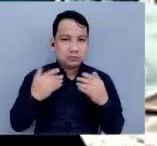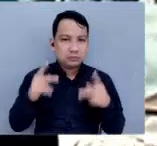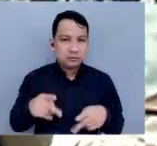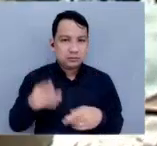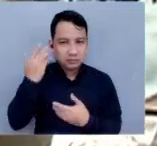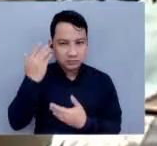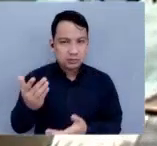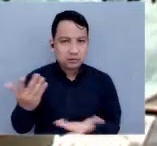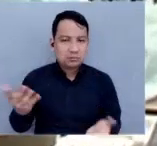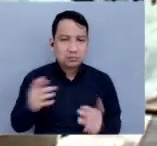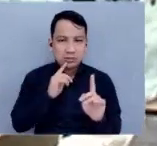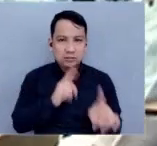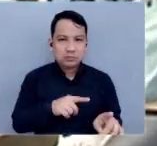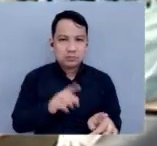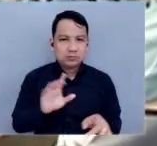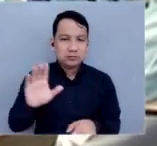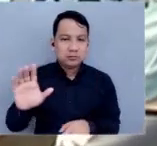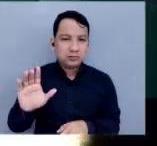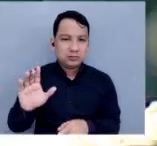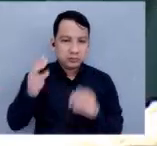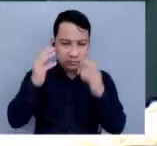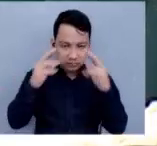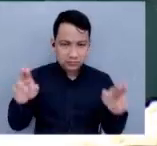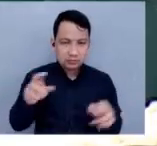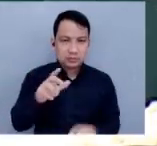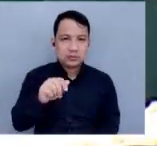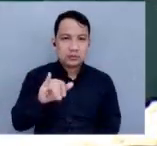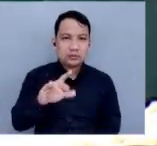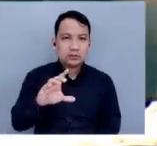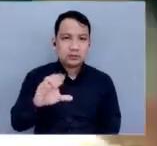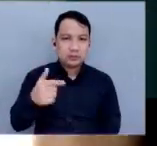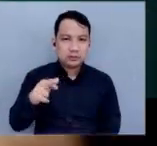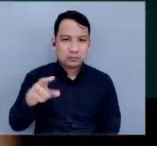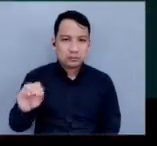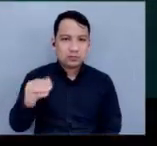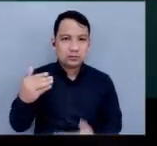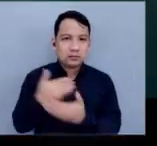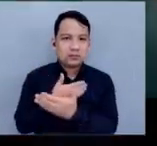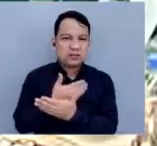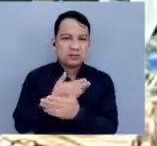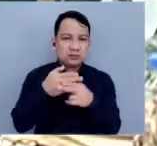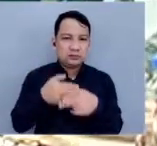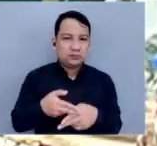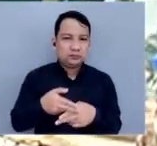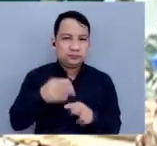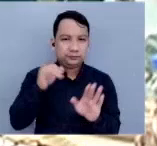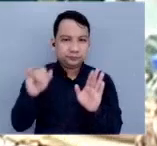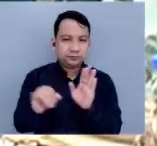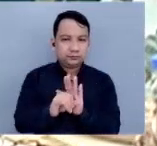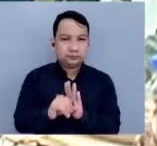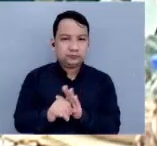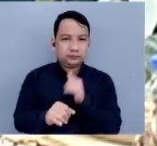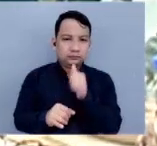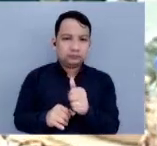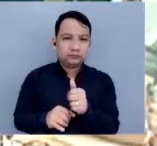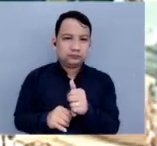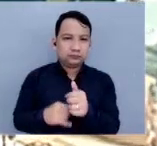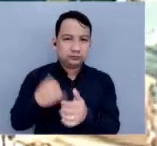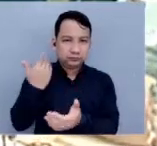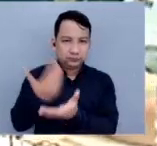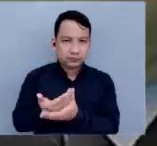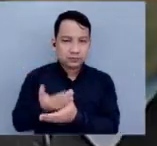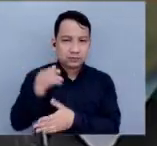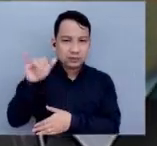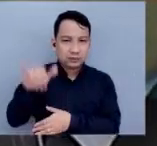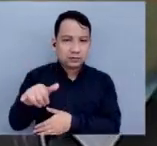pang pahayag ang kampo ni suspended Bamban Mayor Alice Guo kaugnay ng bagong issue sa kanyang pagkakakilanlan. Pero hindi siya sumipot sa pagdinig kahapon